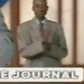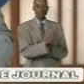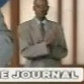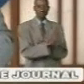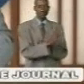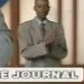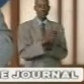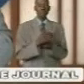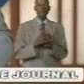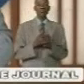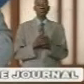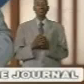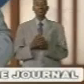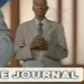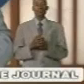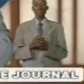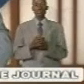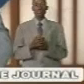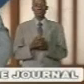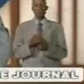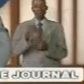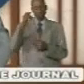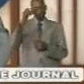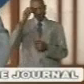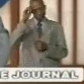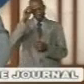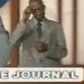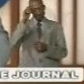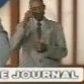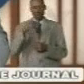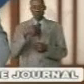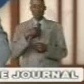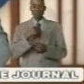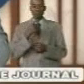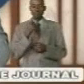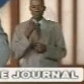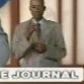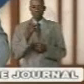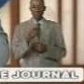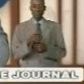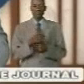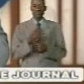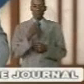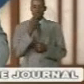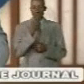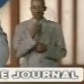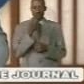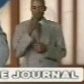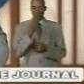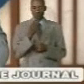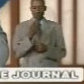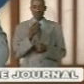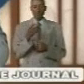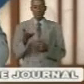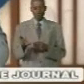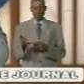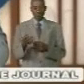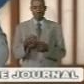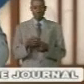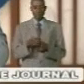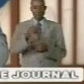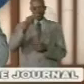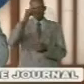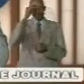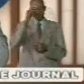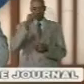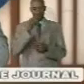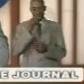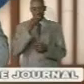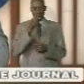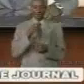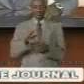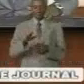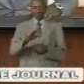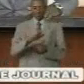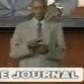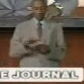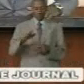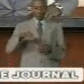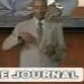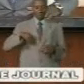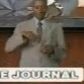Je vous le disais tout à l'heure, nous parlons de la francophonie, coup de projecteur sur la Grèce, l'un des États membres de